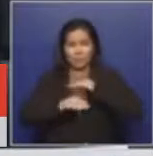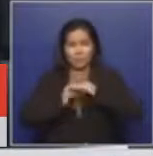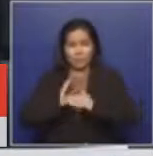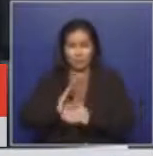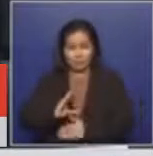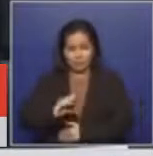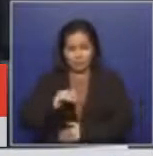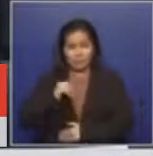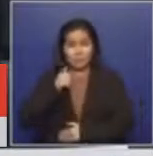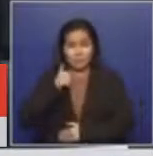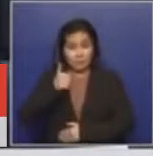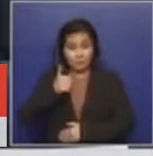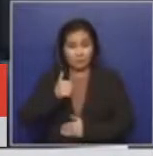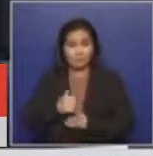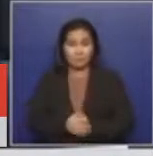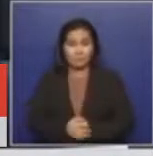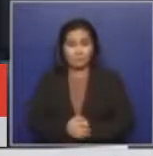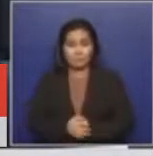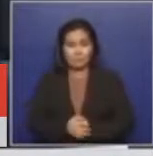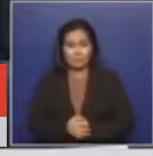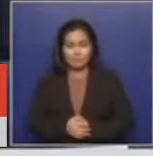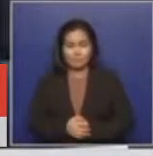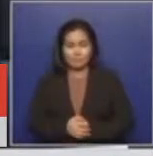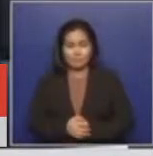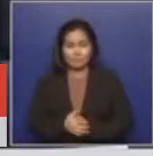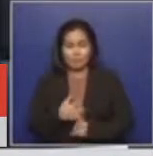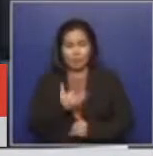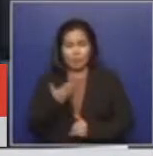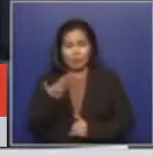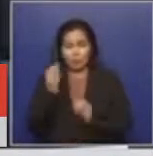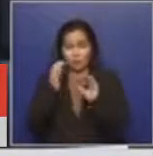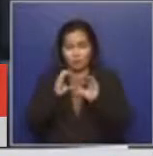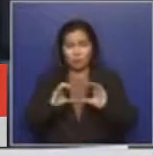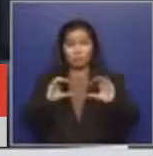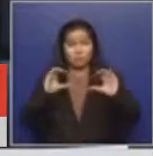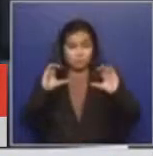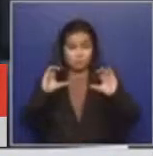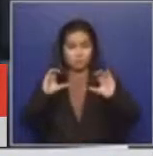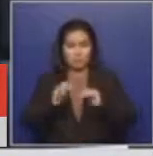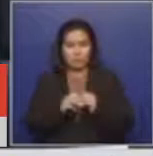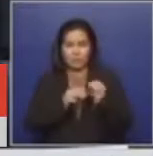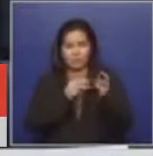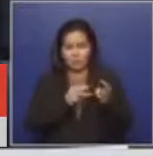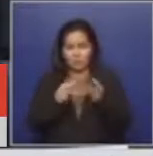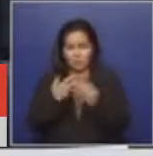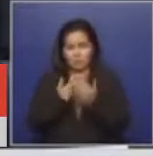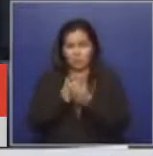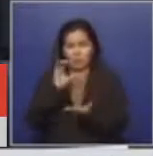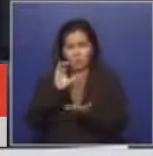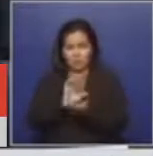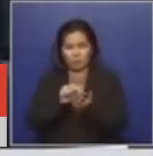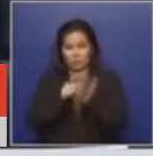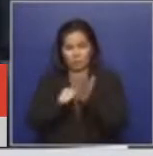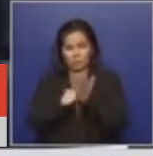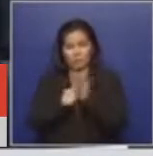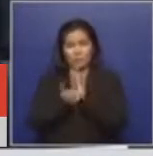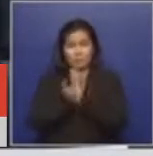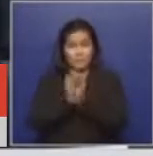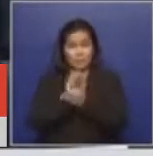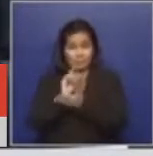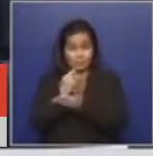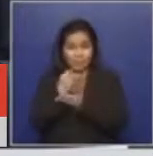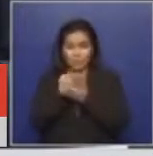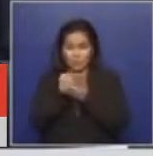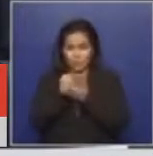ที่ดีขึ้นแล้วก็ขอให้รัฐบาลได้ปรับวิธีการงบประมาณเพื่อจะสร้างความมั่นค